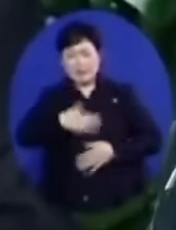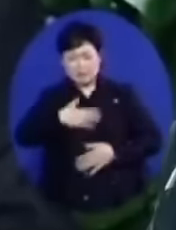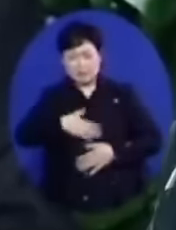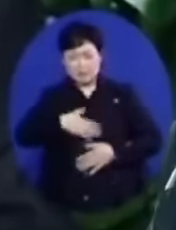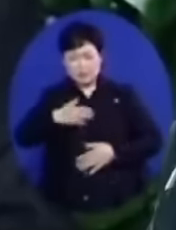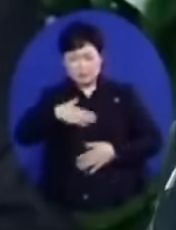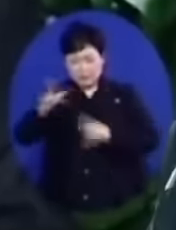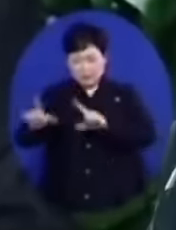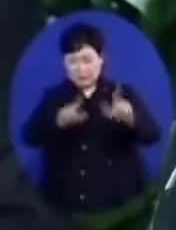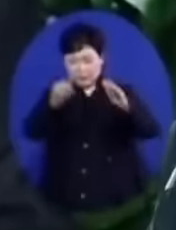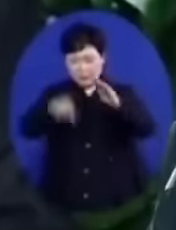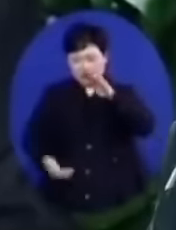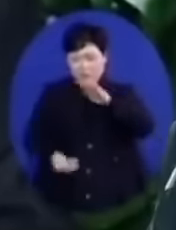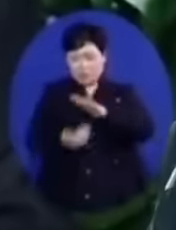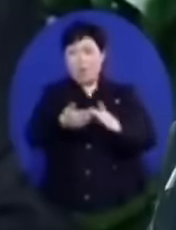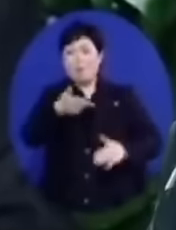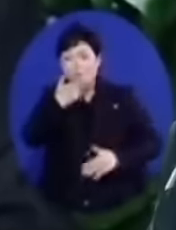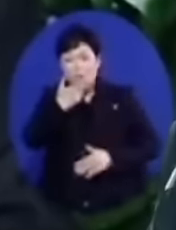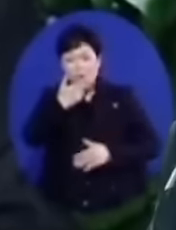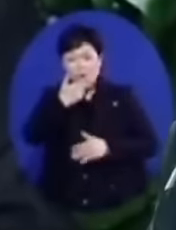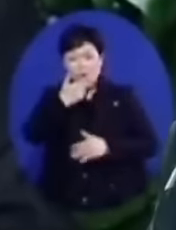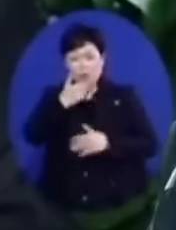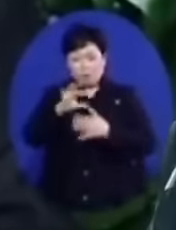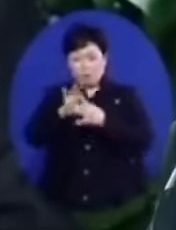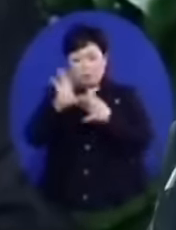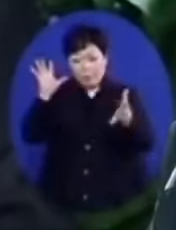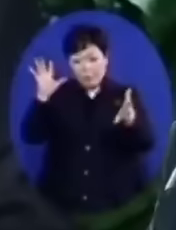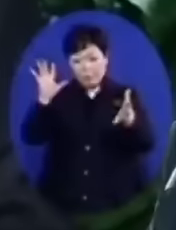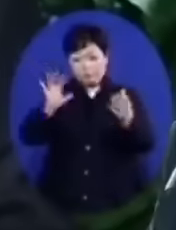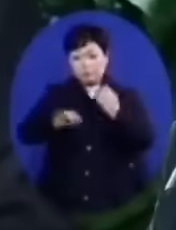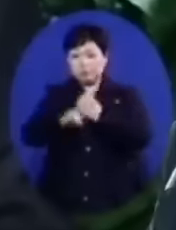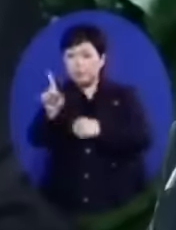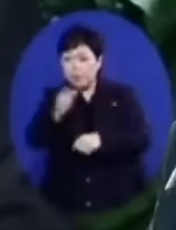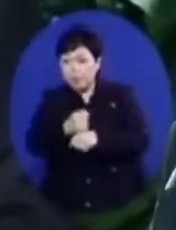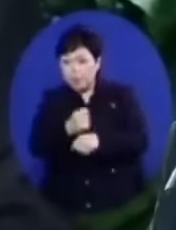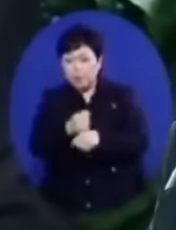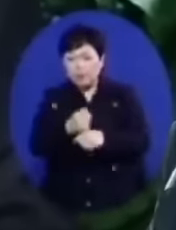생애 속에 이루어지지 않고 관계가 안 되는 것은